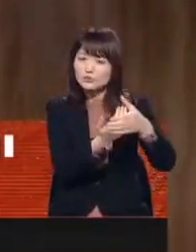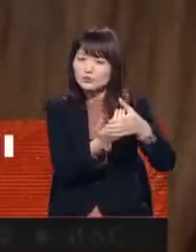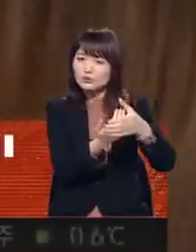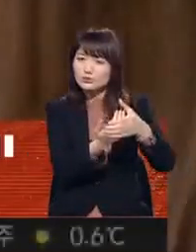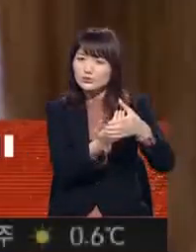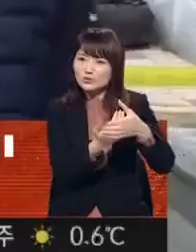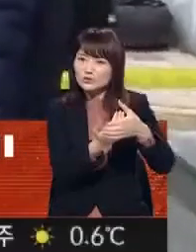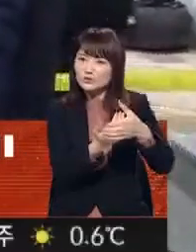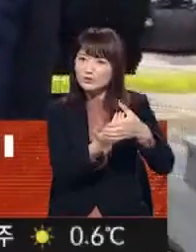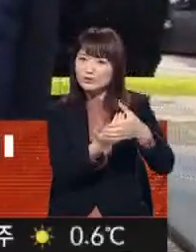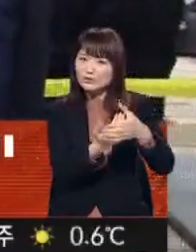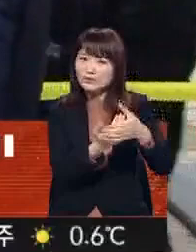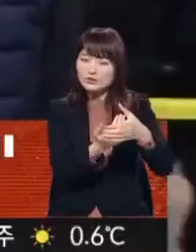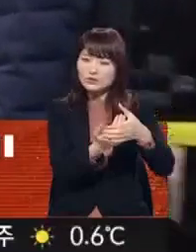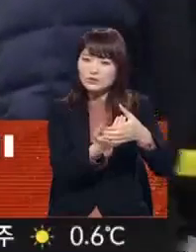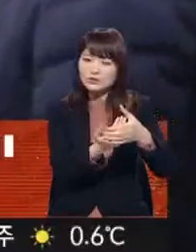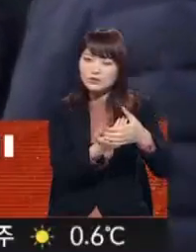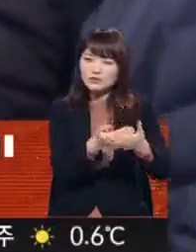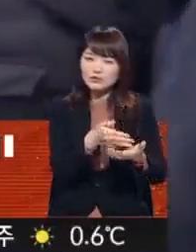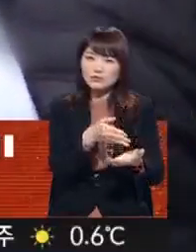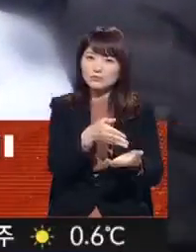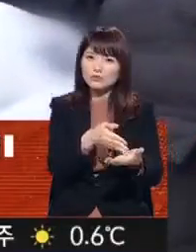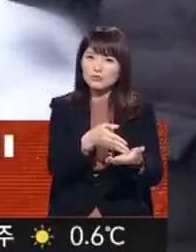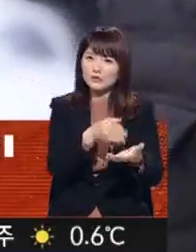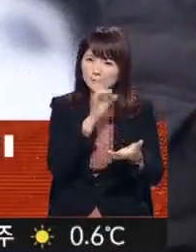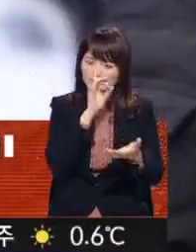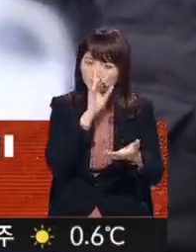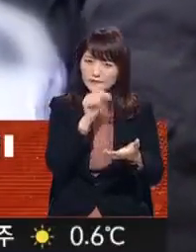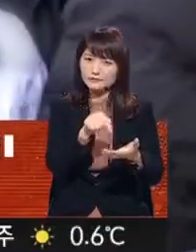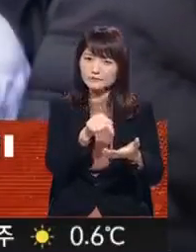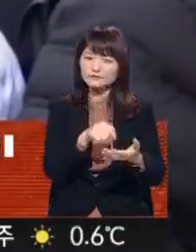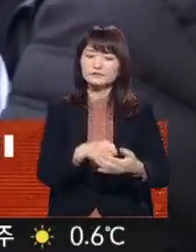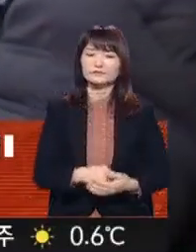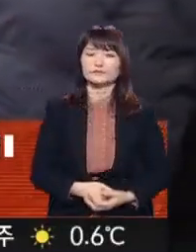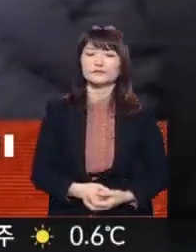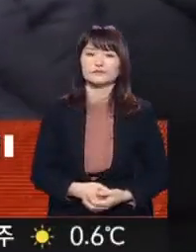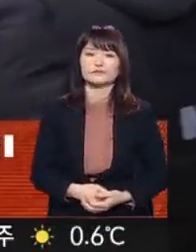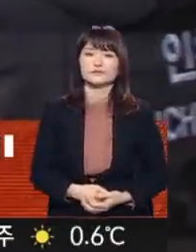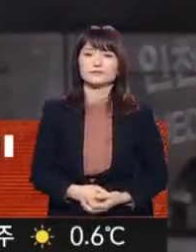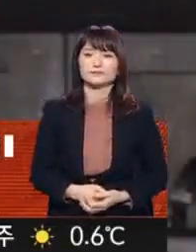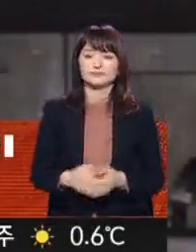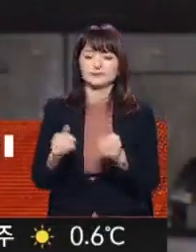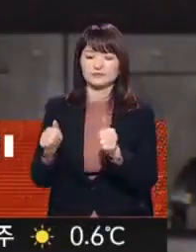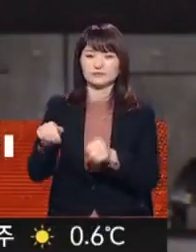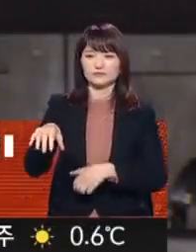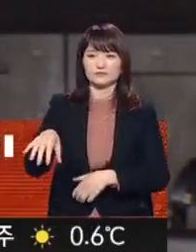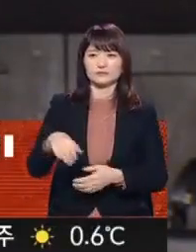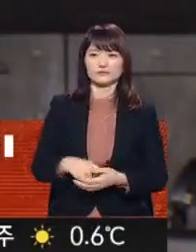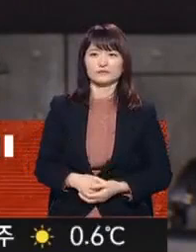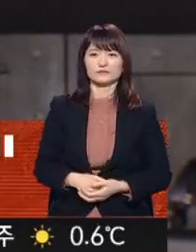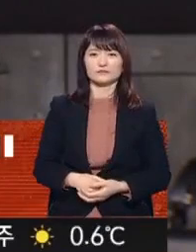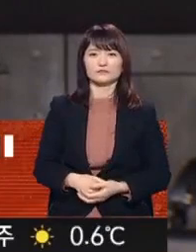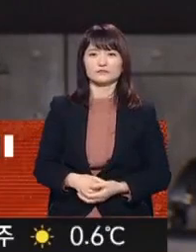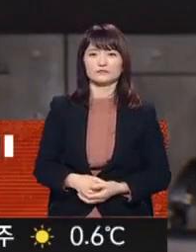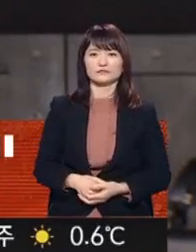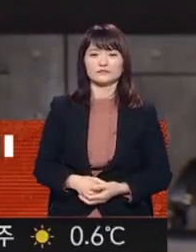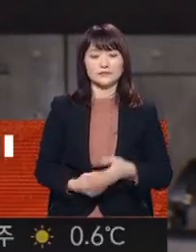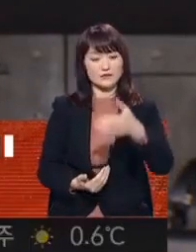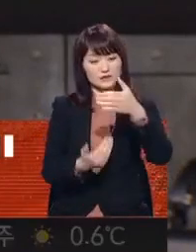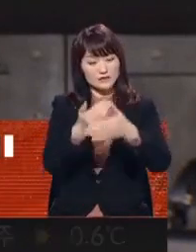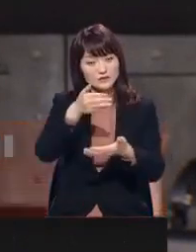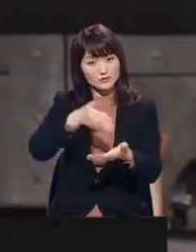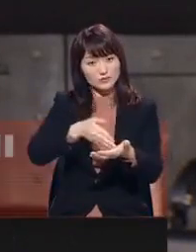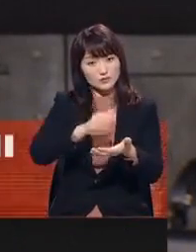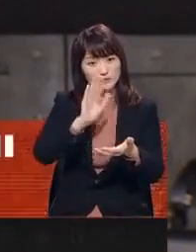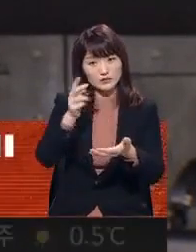한다고 보도하면 안 된다는 규정이었기 때문에 그때 저도이 사건 많이 이제 들여다봤고 법원에서까지 이거는 보도해도 된다 그래서